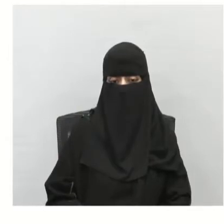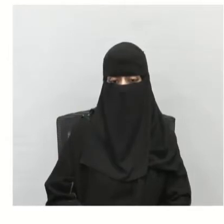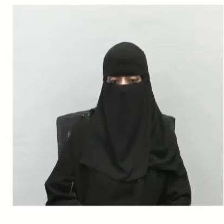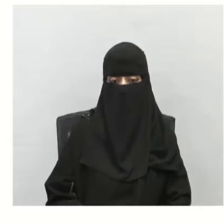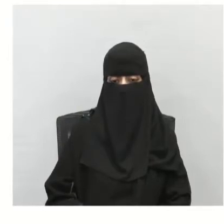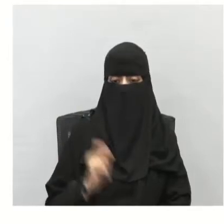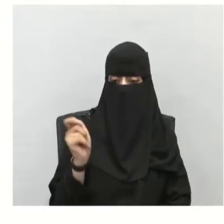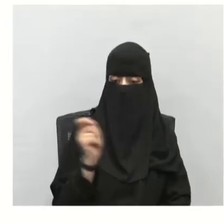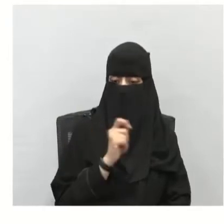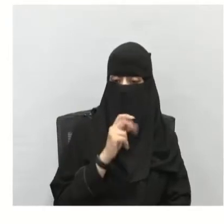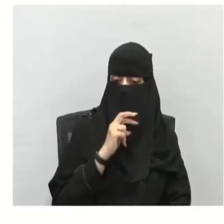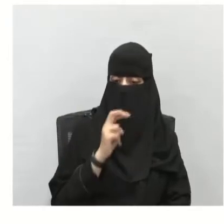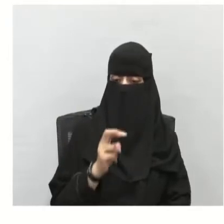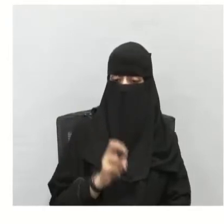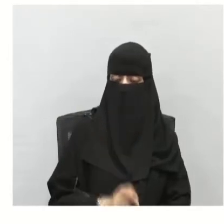ندون الإجابة.